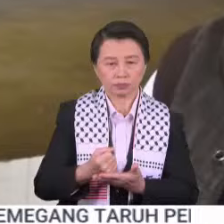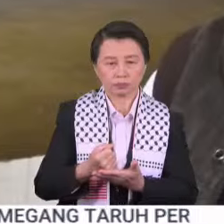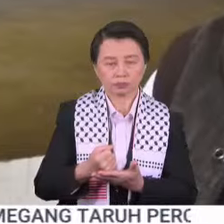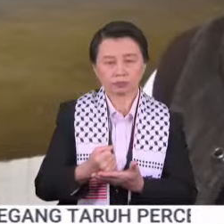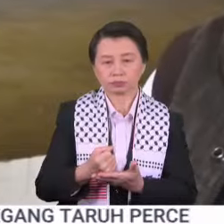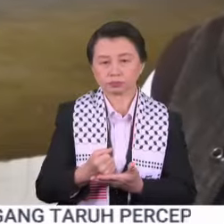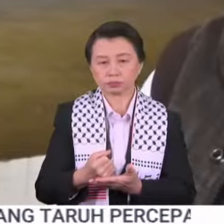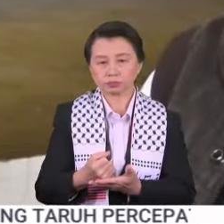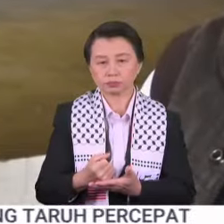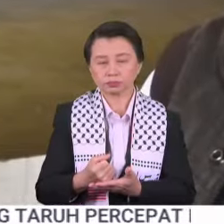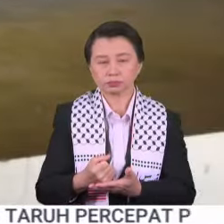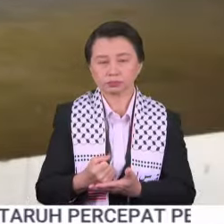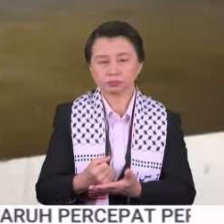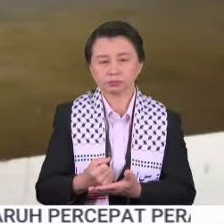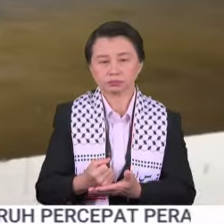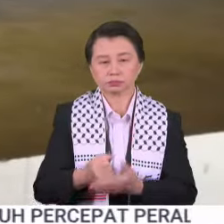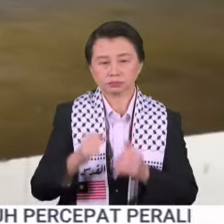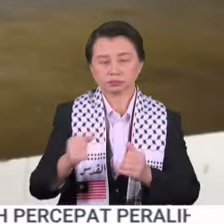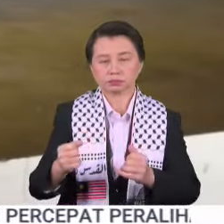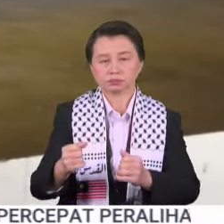kesan